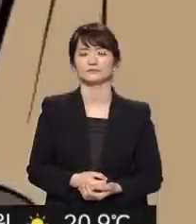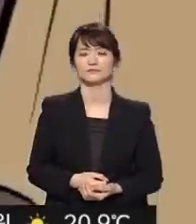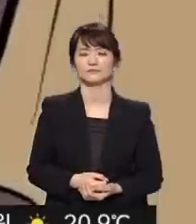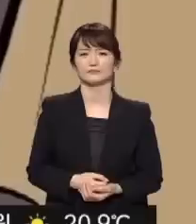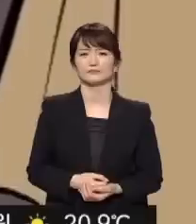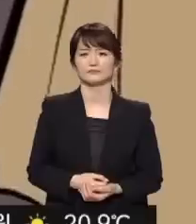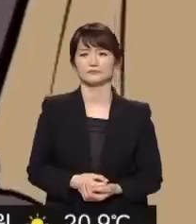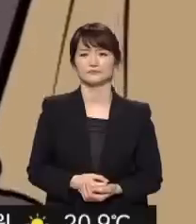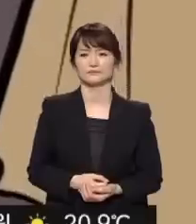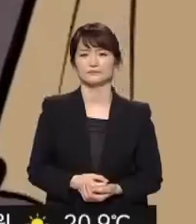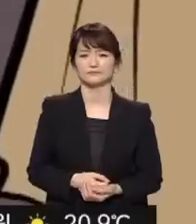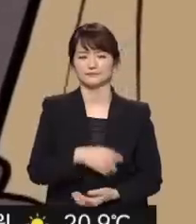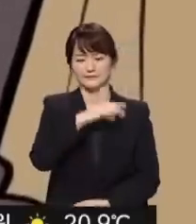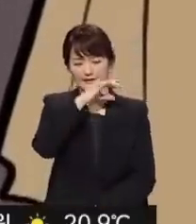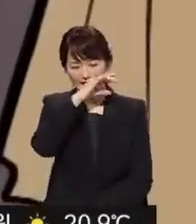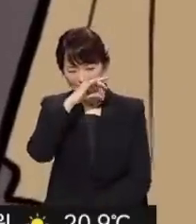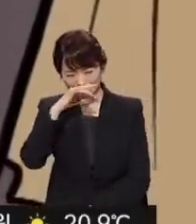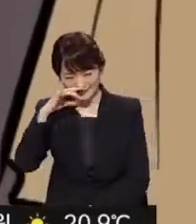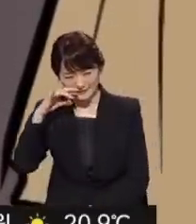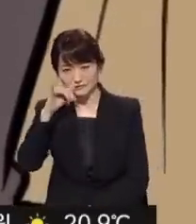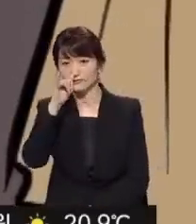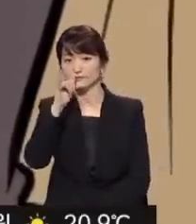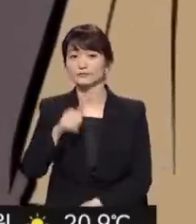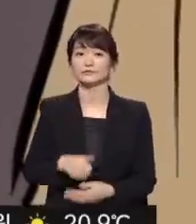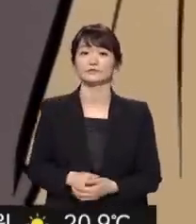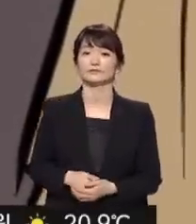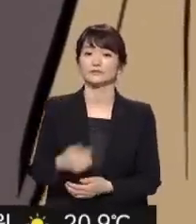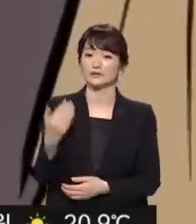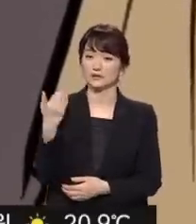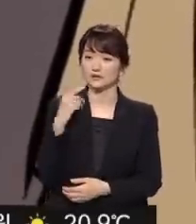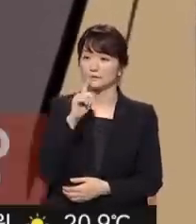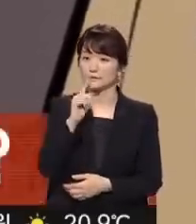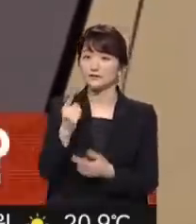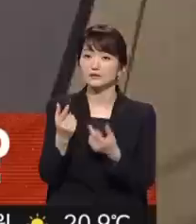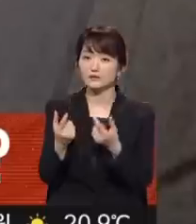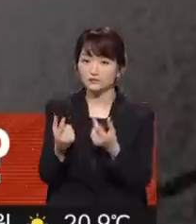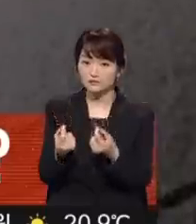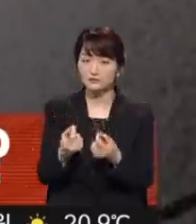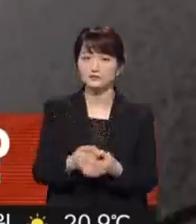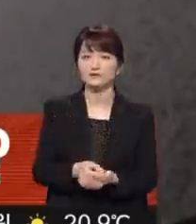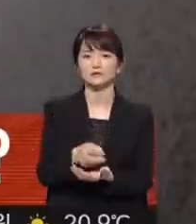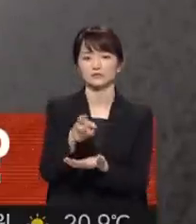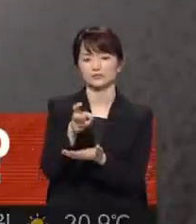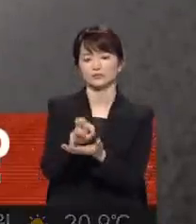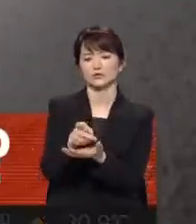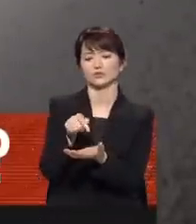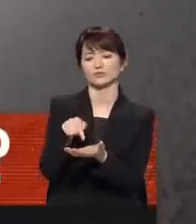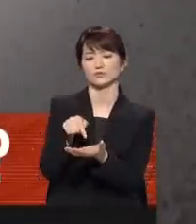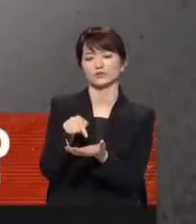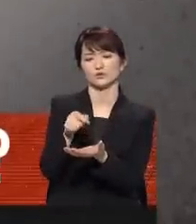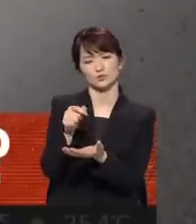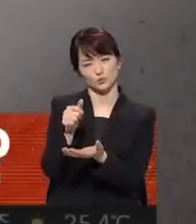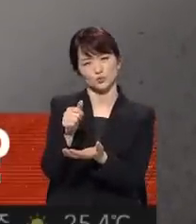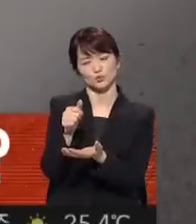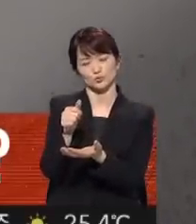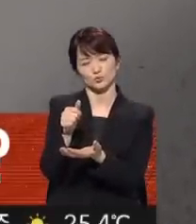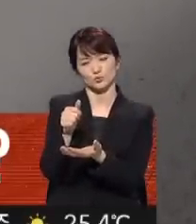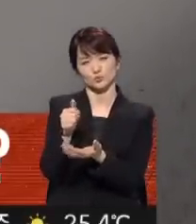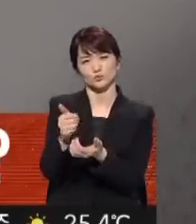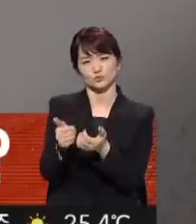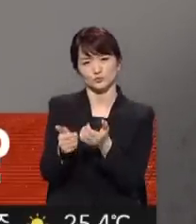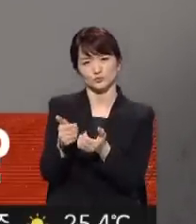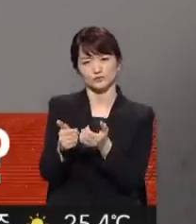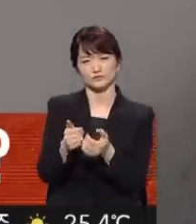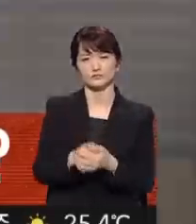뭐 일단 통쾌할 수는 있는데 아까 뭐 팀장님도 말씀하신 것처럼 법적인 부분이 좀 걱정이 그렇죠. 됩니다. 우리가 신상